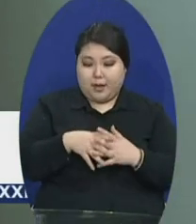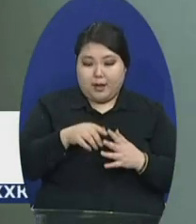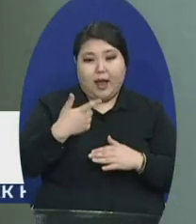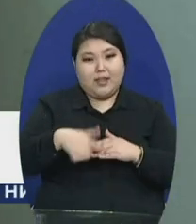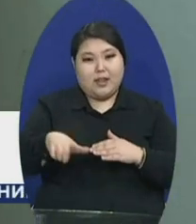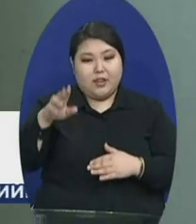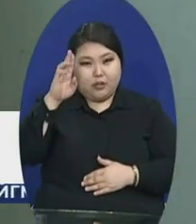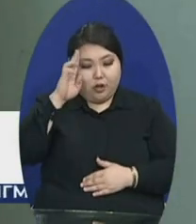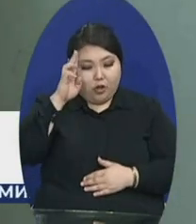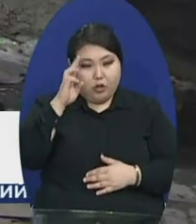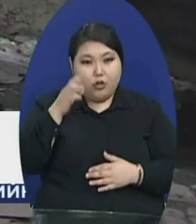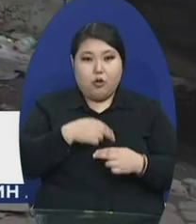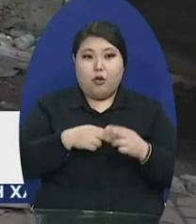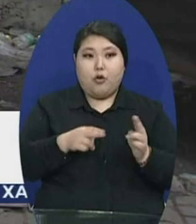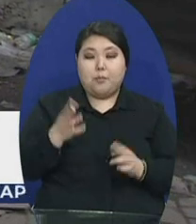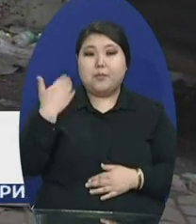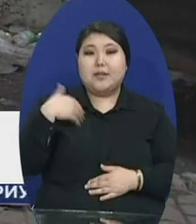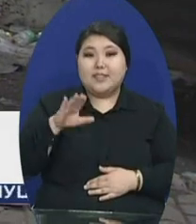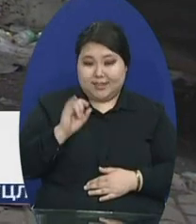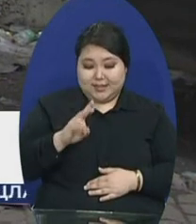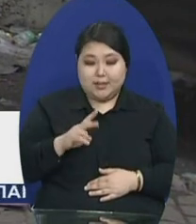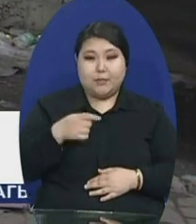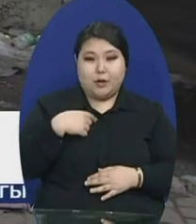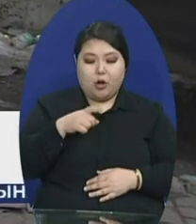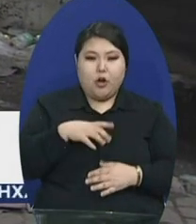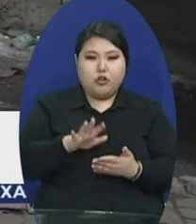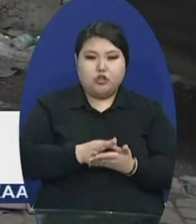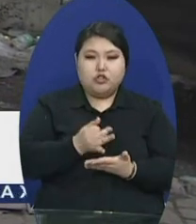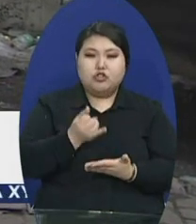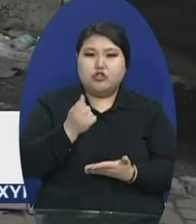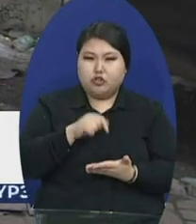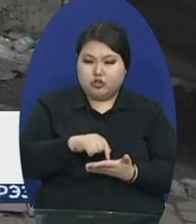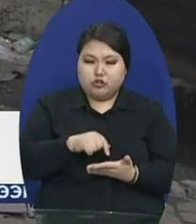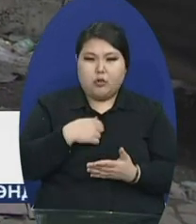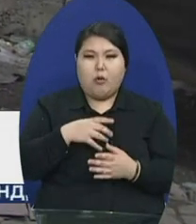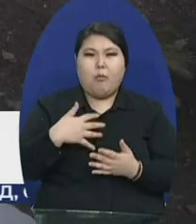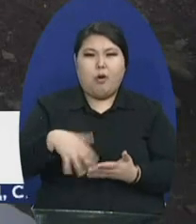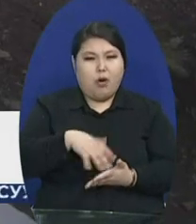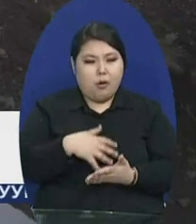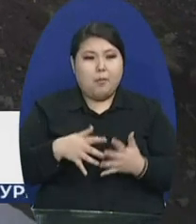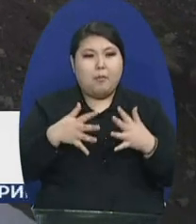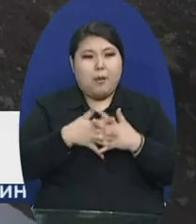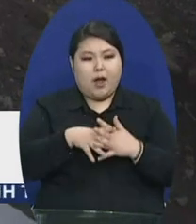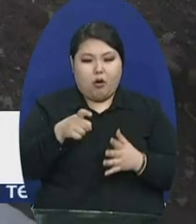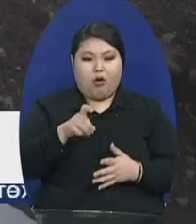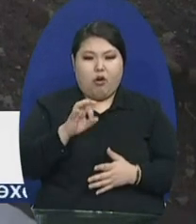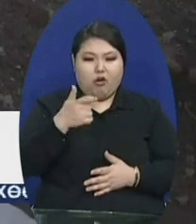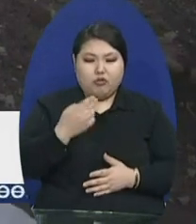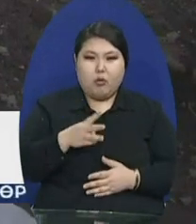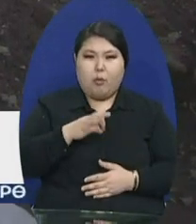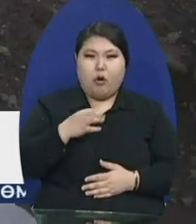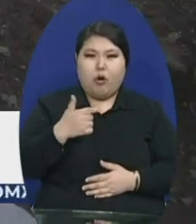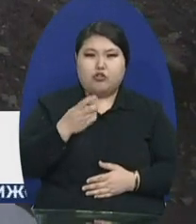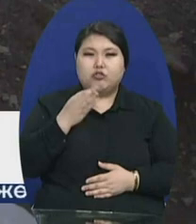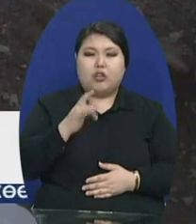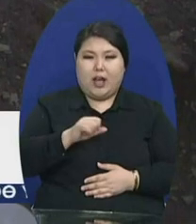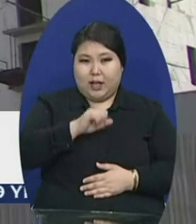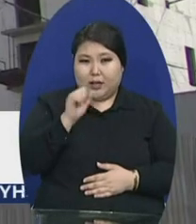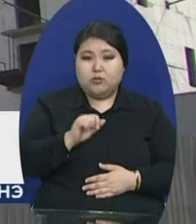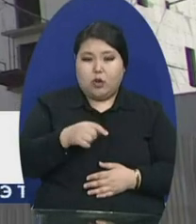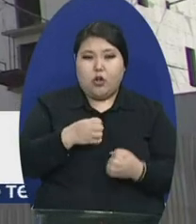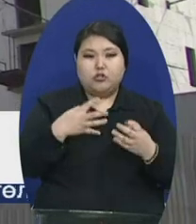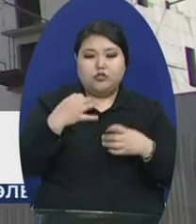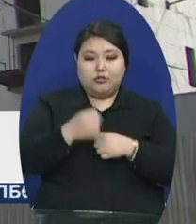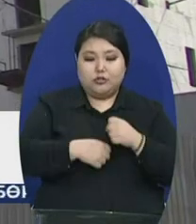гаднаа нийтийн ариун цэврийн байгууламжтай байсан. Мөн хөрсний бохирдолтой байр орцсон хөвц мөөгөн зэрэг асуудал байсныг олон жилийн